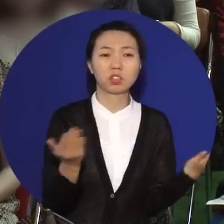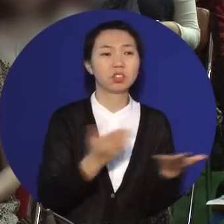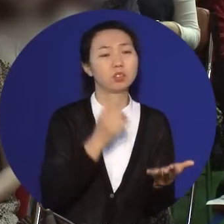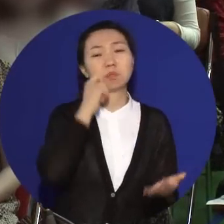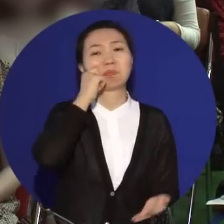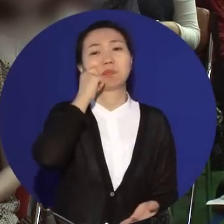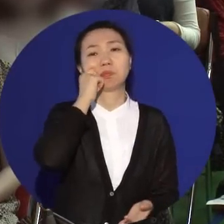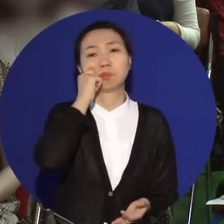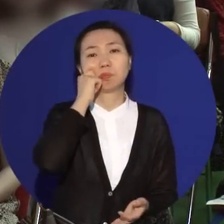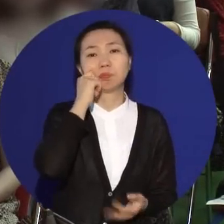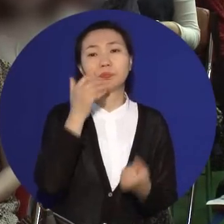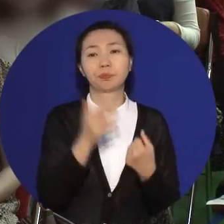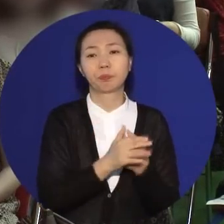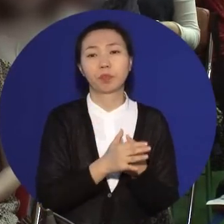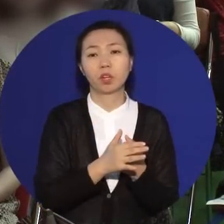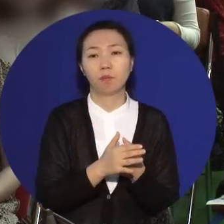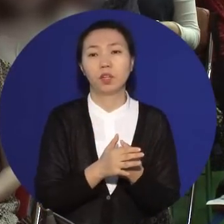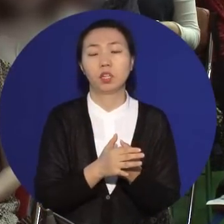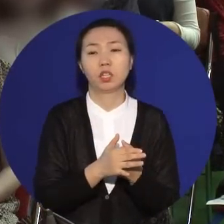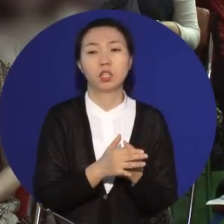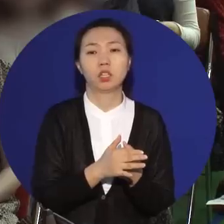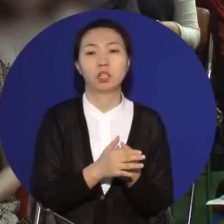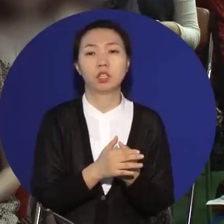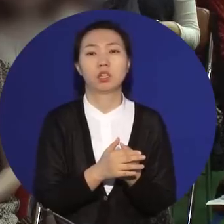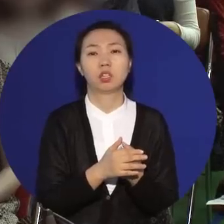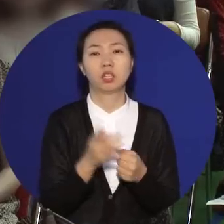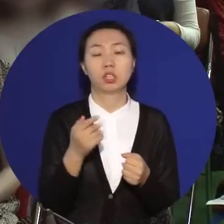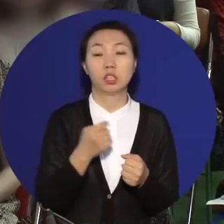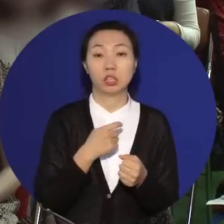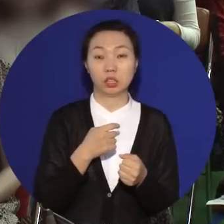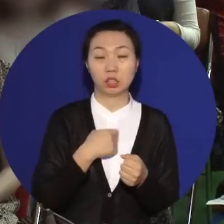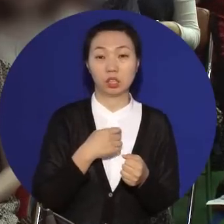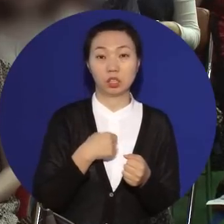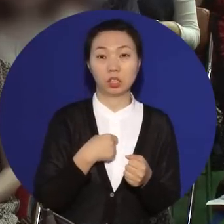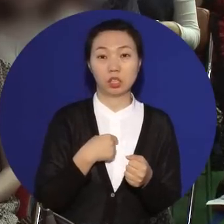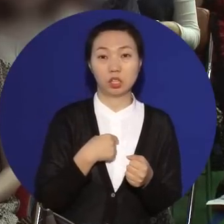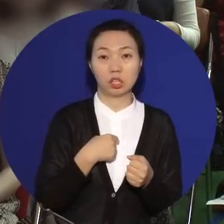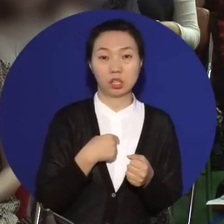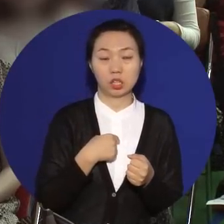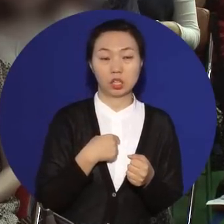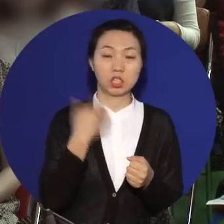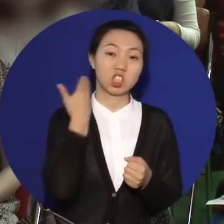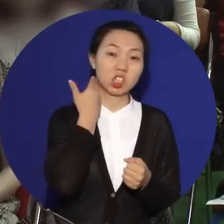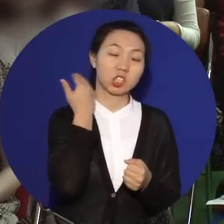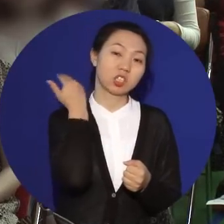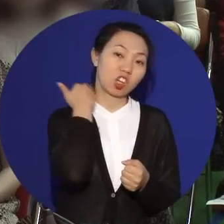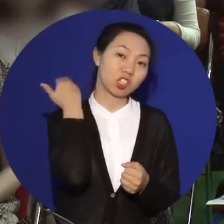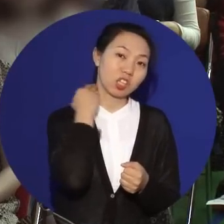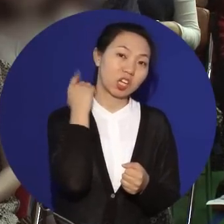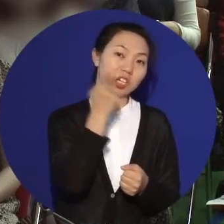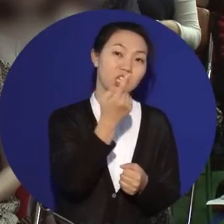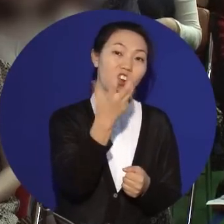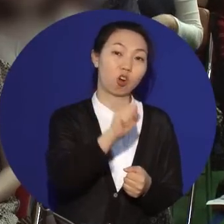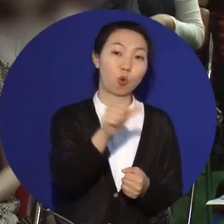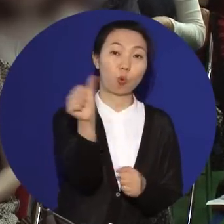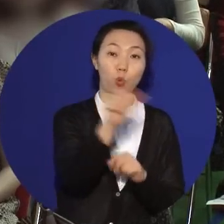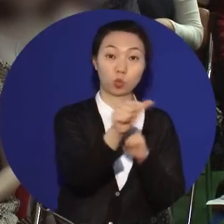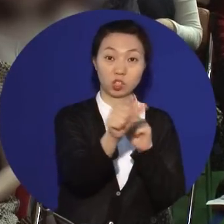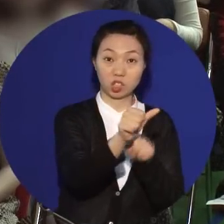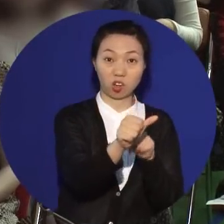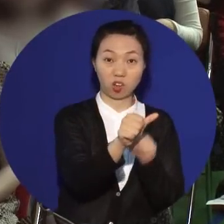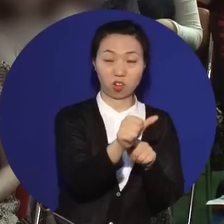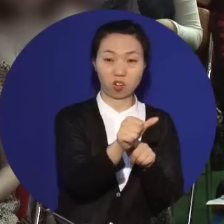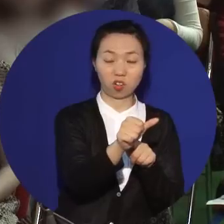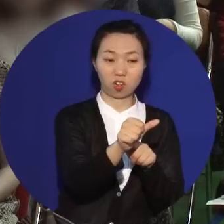없대요. 그래서 하다 못해서 지가 가지고 있는 방이 1억 5천짜리가 있는데 그걸